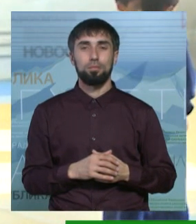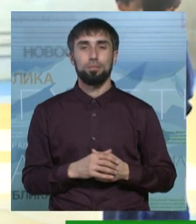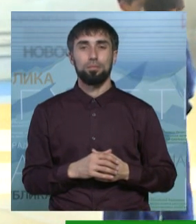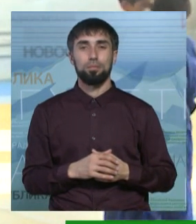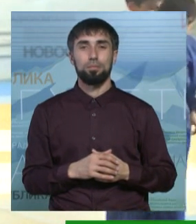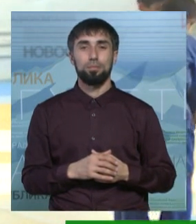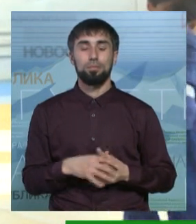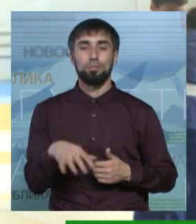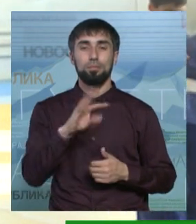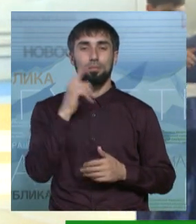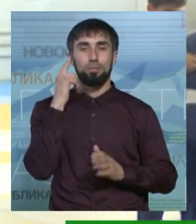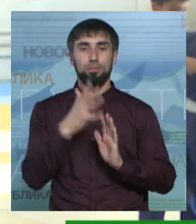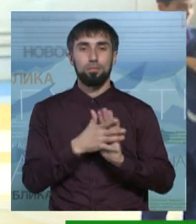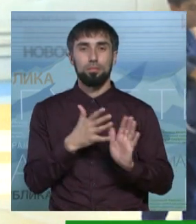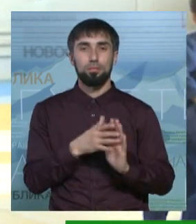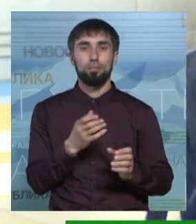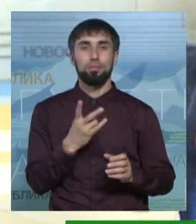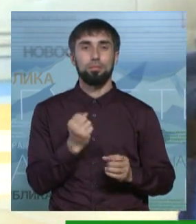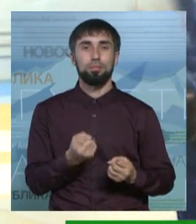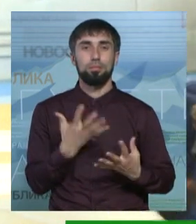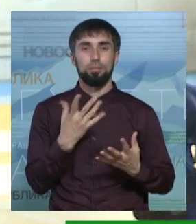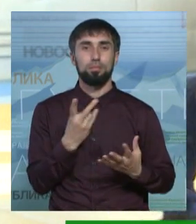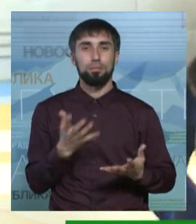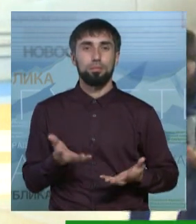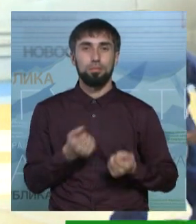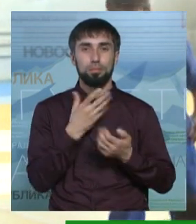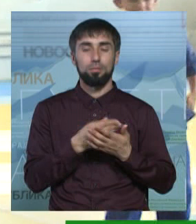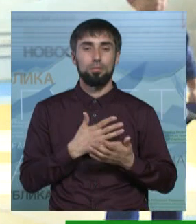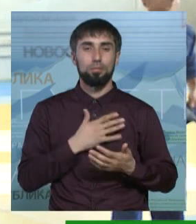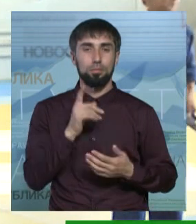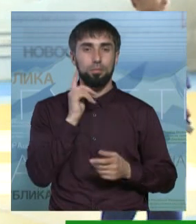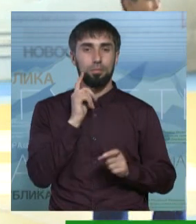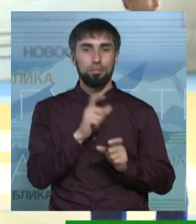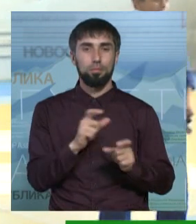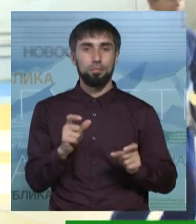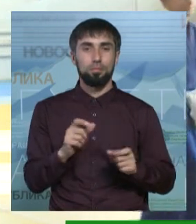Все мы понимаем, насколько важно поддерживать нашу молодежь, в частности,